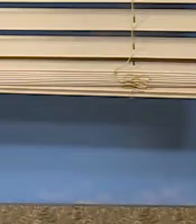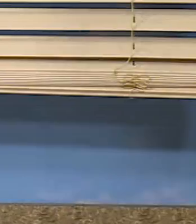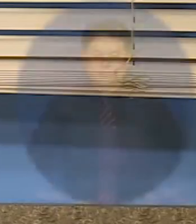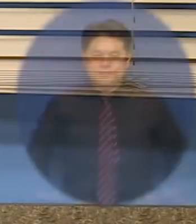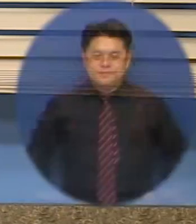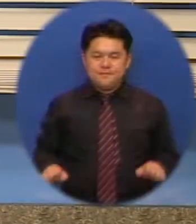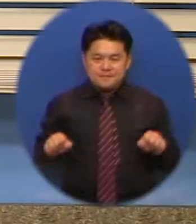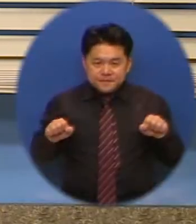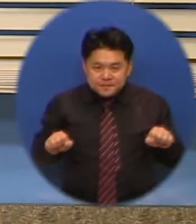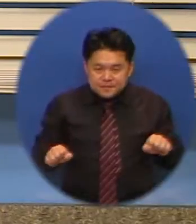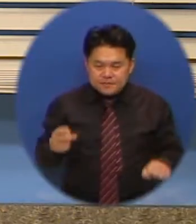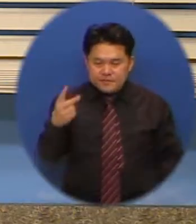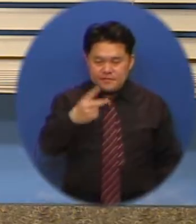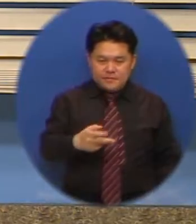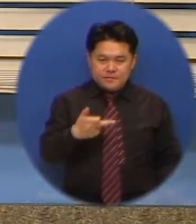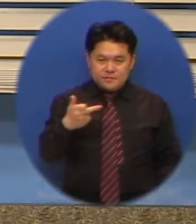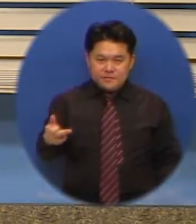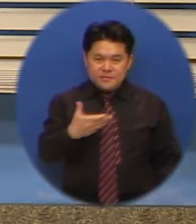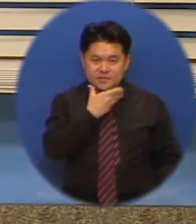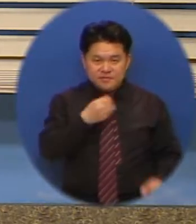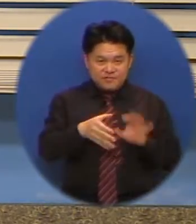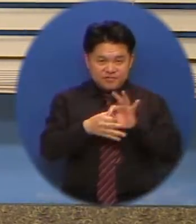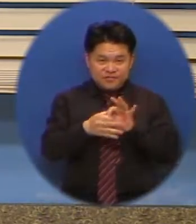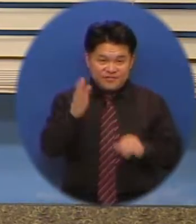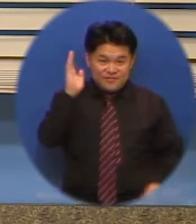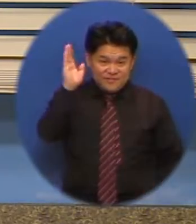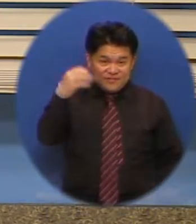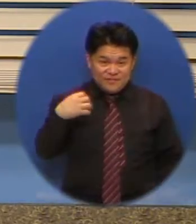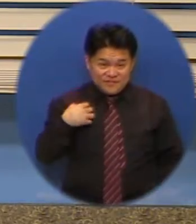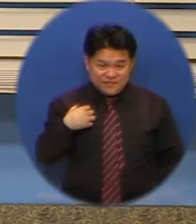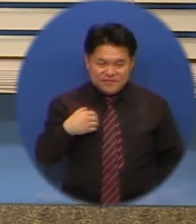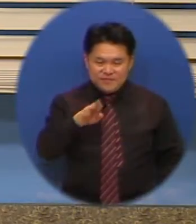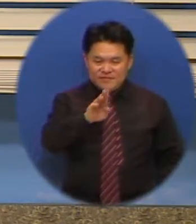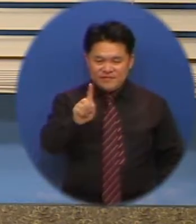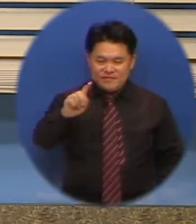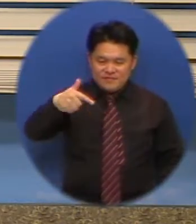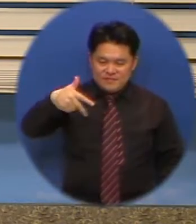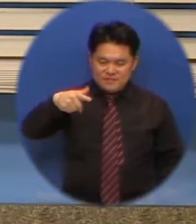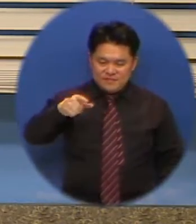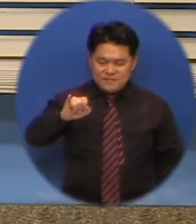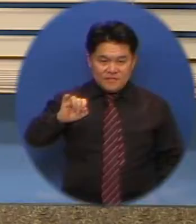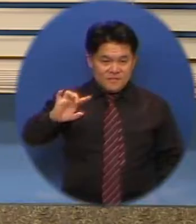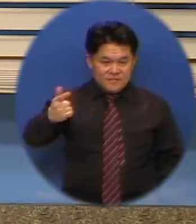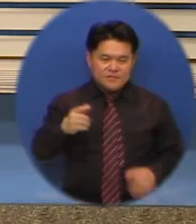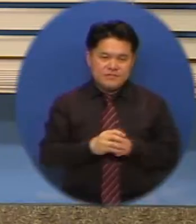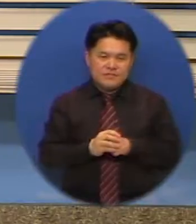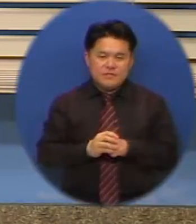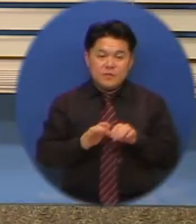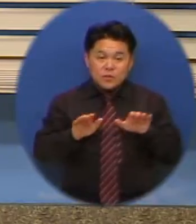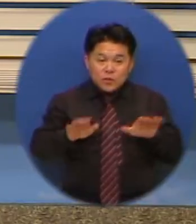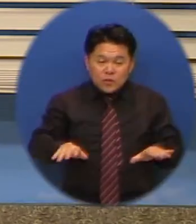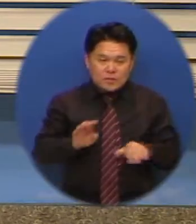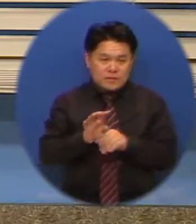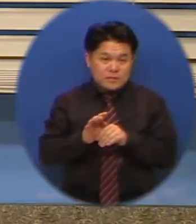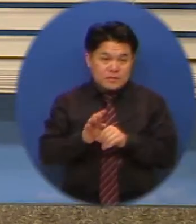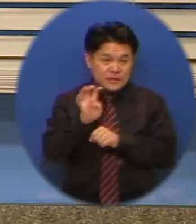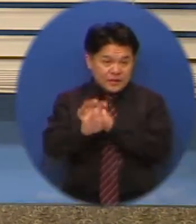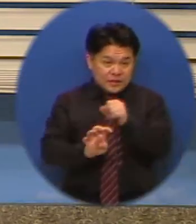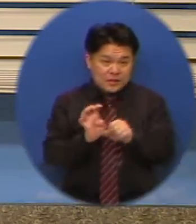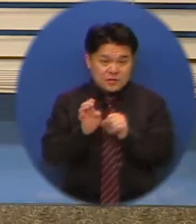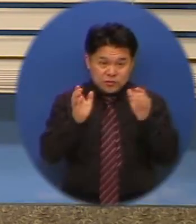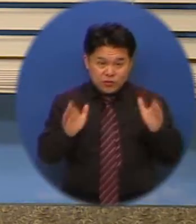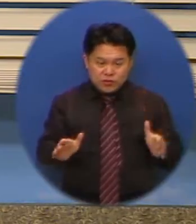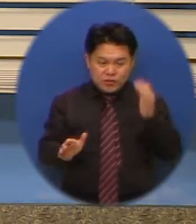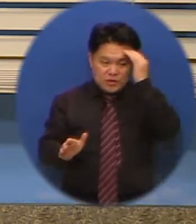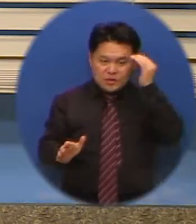안녕하세요. 2017 복지를 말하다 박정인입니다. 오늘은 지난 40여 년간 대한민국 복지를 위해 두